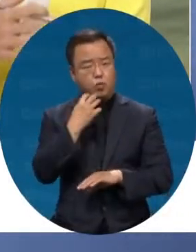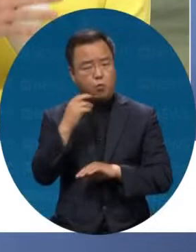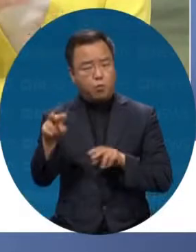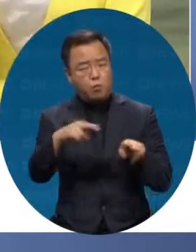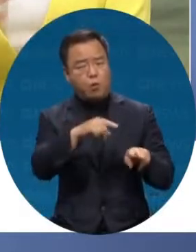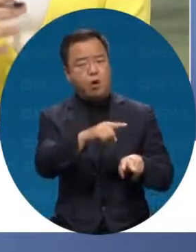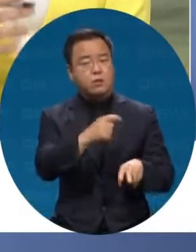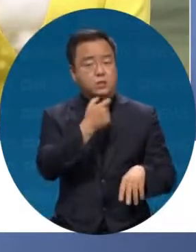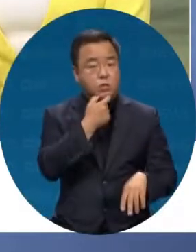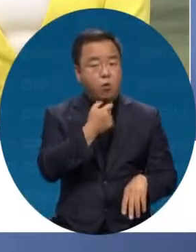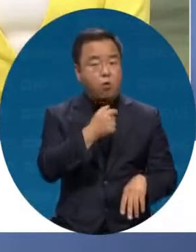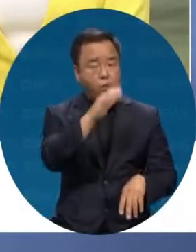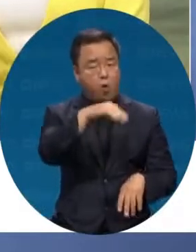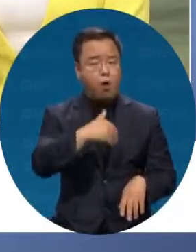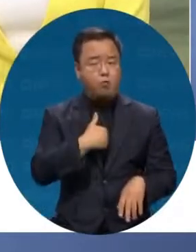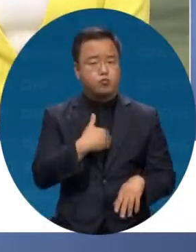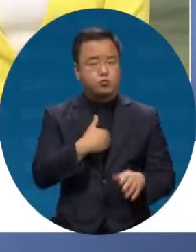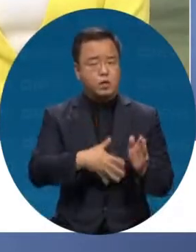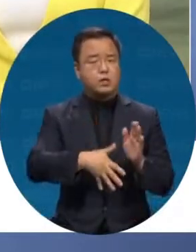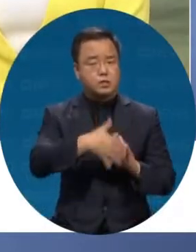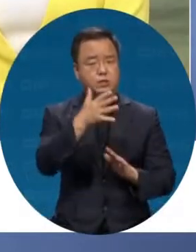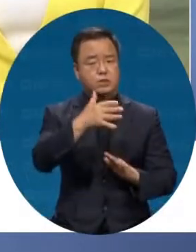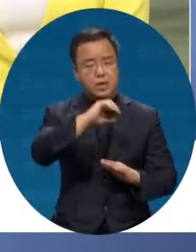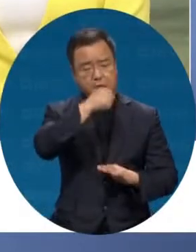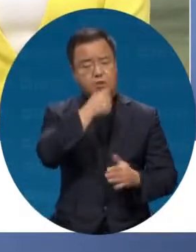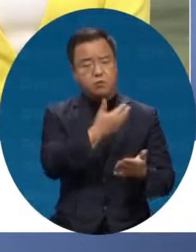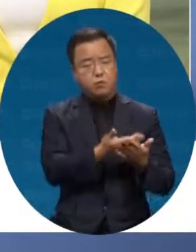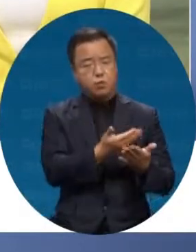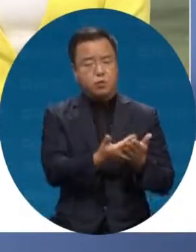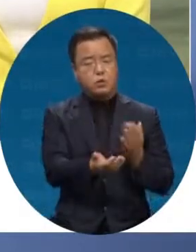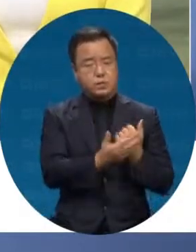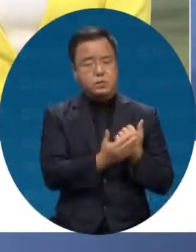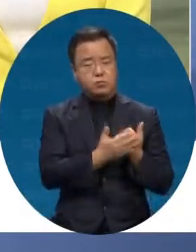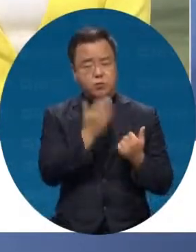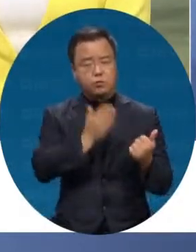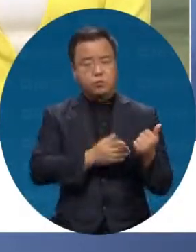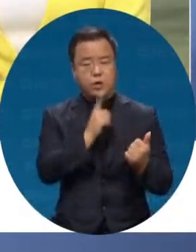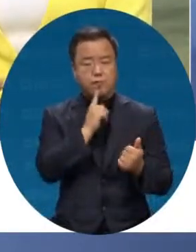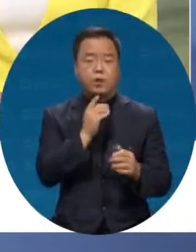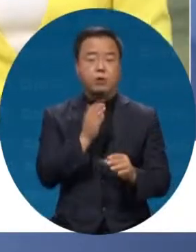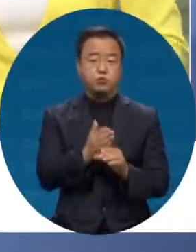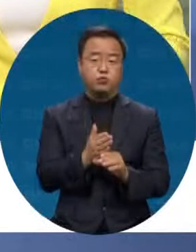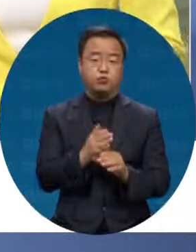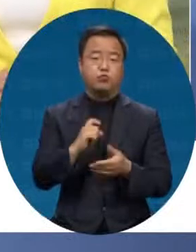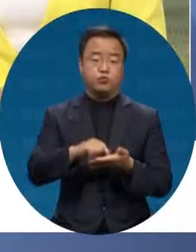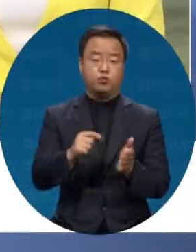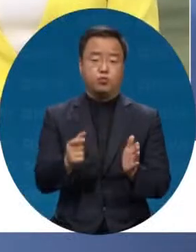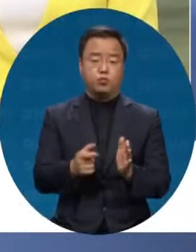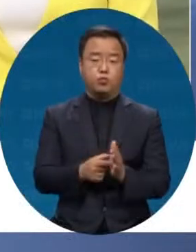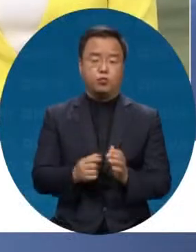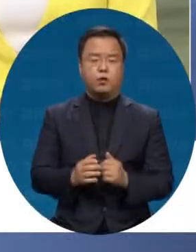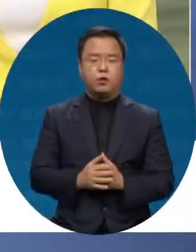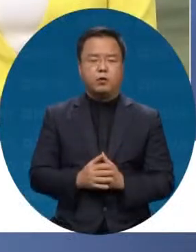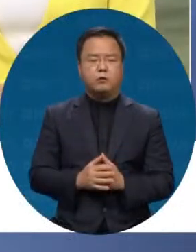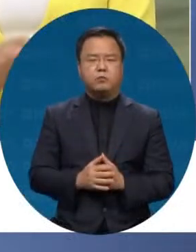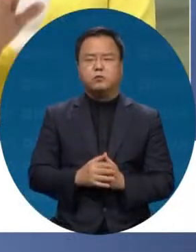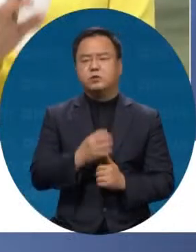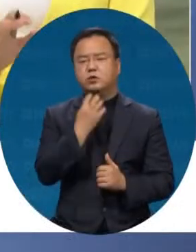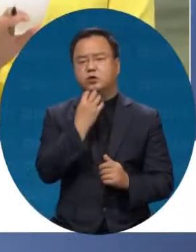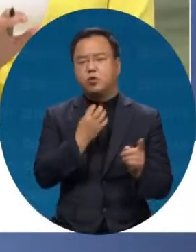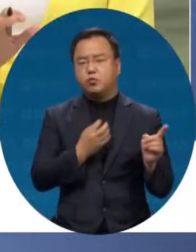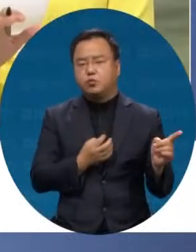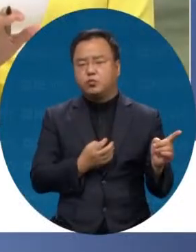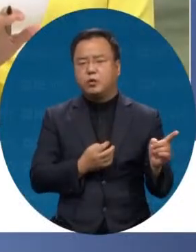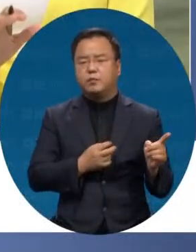서울의 배정된 예산을 우리 시도의 지원했으면 좋겠다 이런 반응을 보이고 있을 정도입니다 4 물러 이제 서울에서 이번에